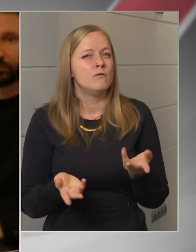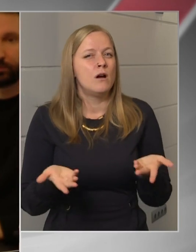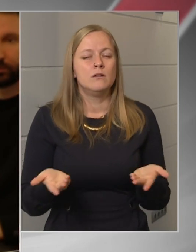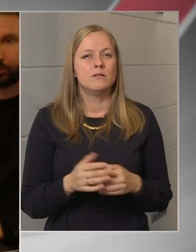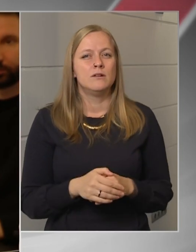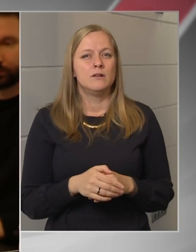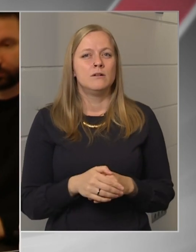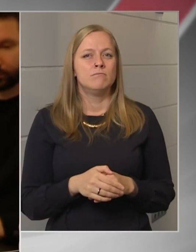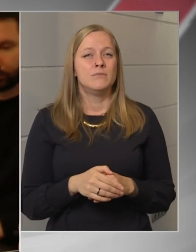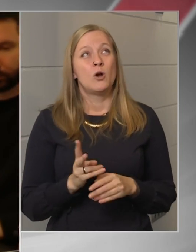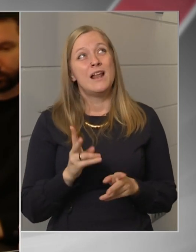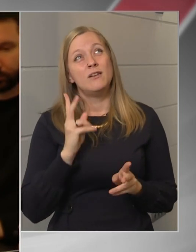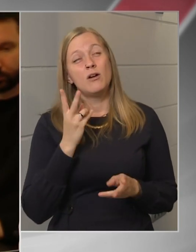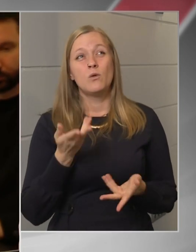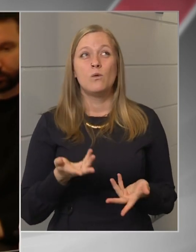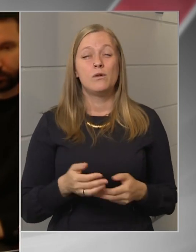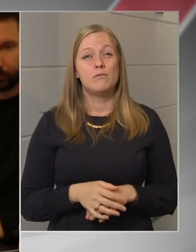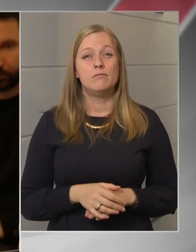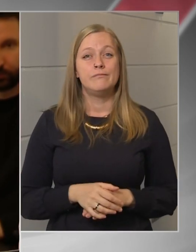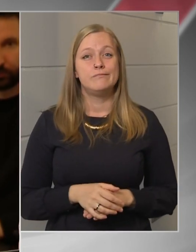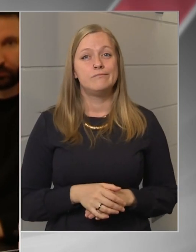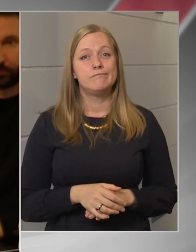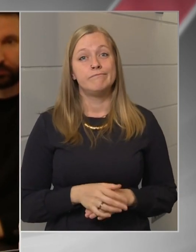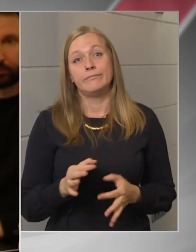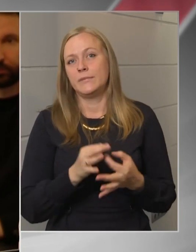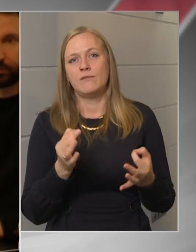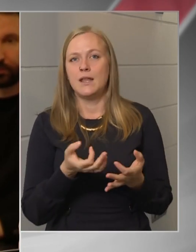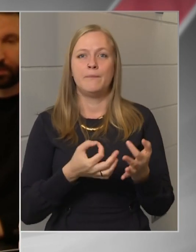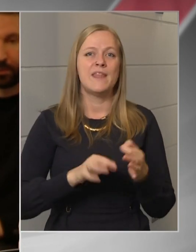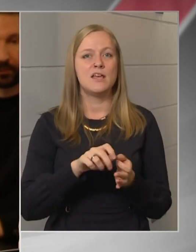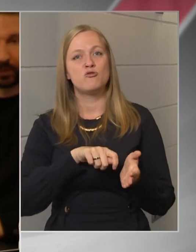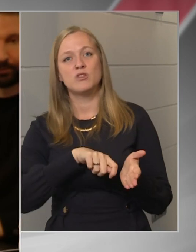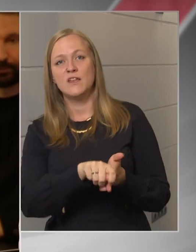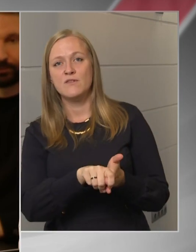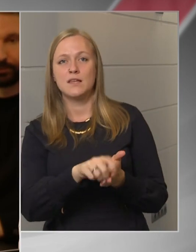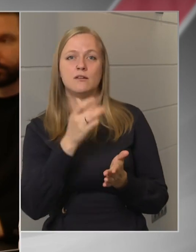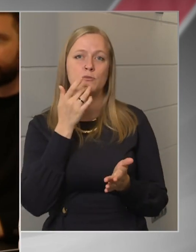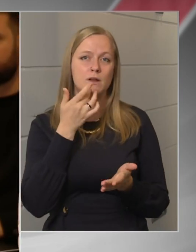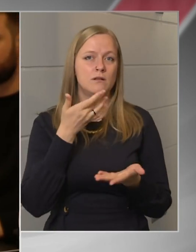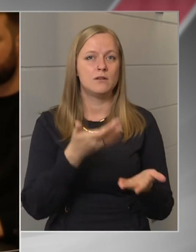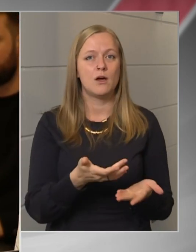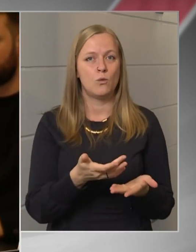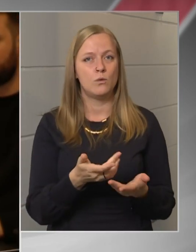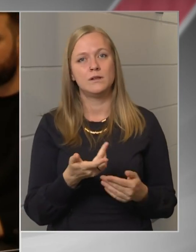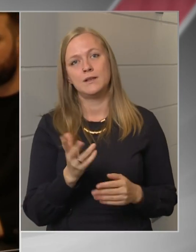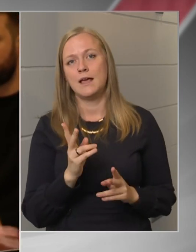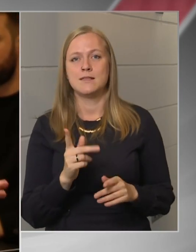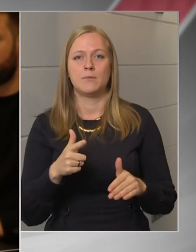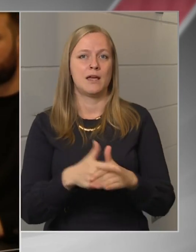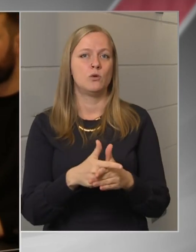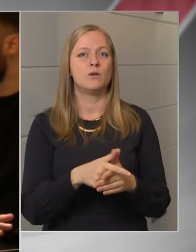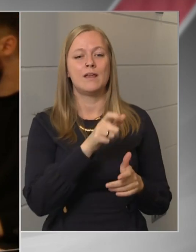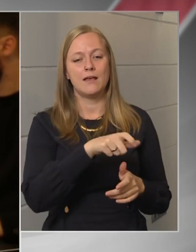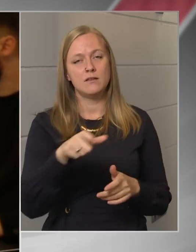tehát lehet, hogy akkor nyilván nem teljes kifizetés következik, de ez nem feltétlenül gátolja meg azt, hogy